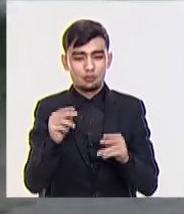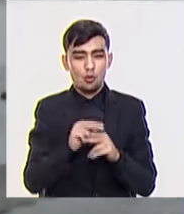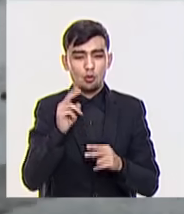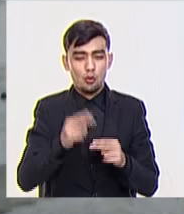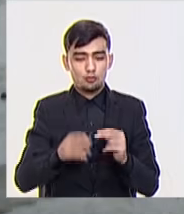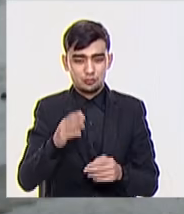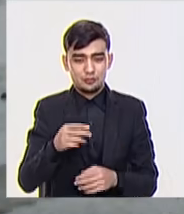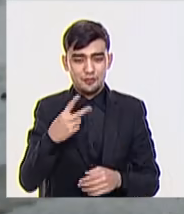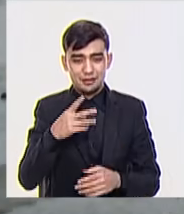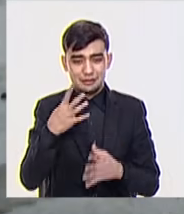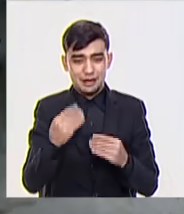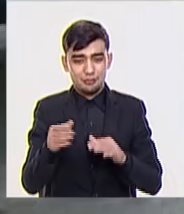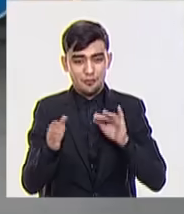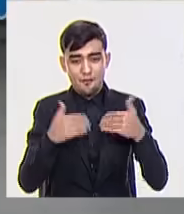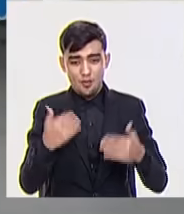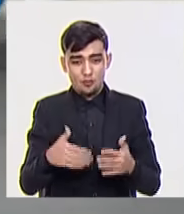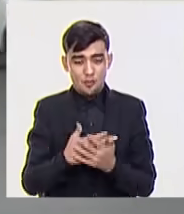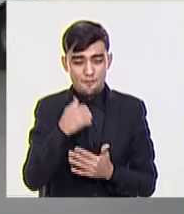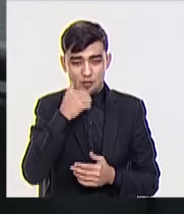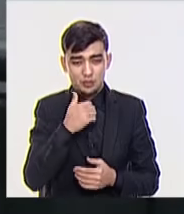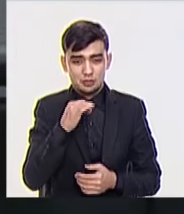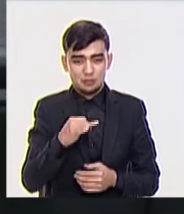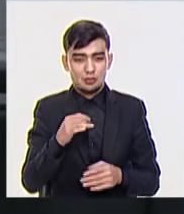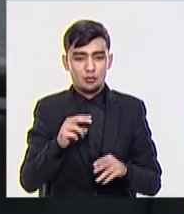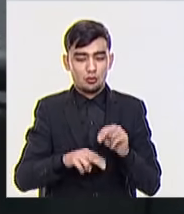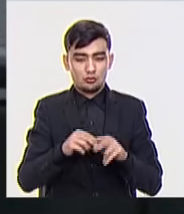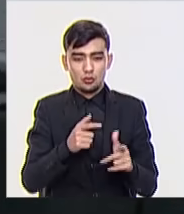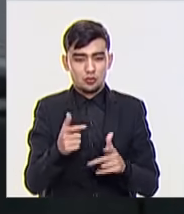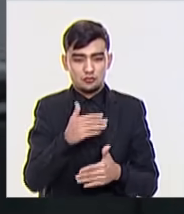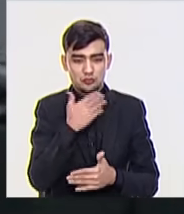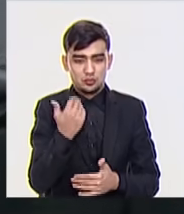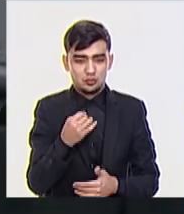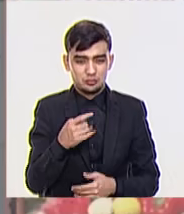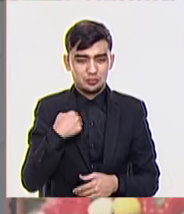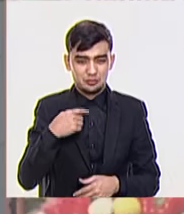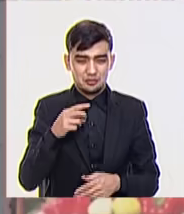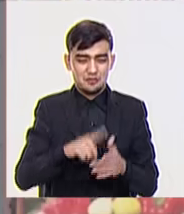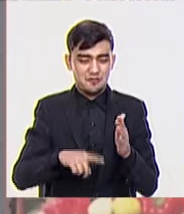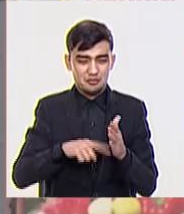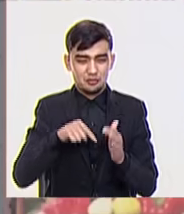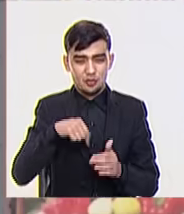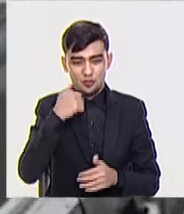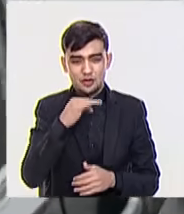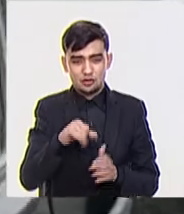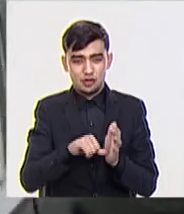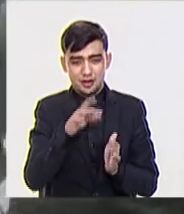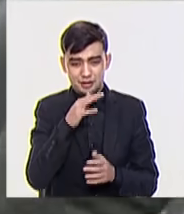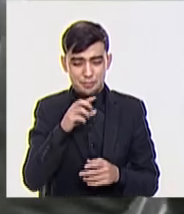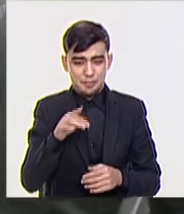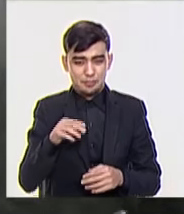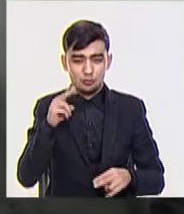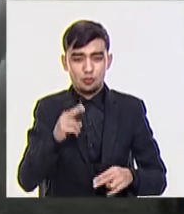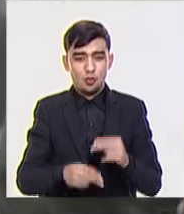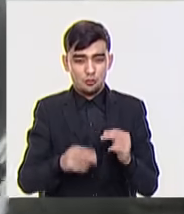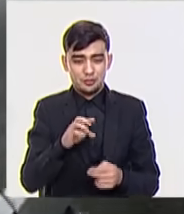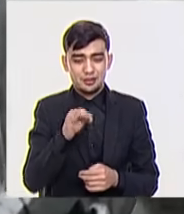20 күн өтті. Көпір құрылысы әлі аяқталмаған. Әлі бітеді екен деп ойламаймын, білмеймін. 6 жылдан бері, например, бітетін болса, ендігі бітетін еді.